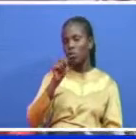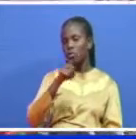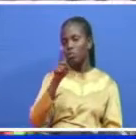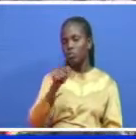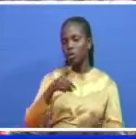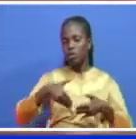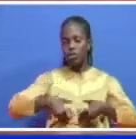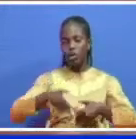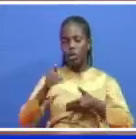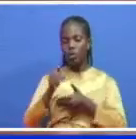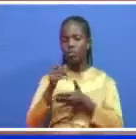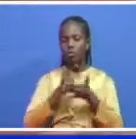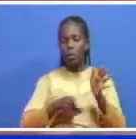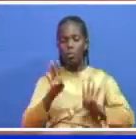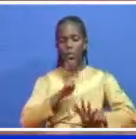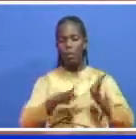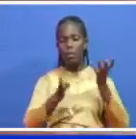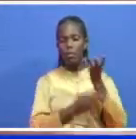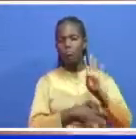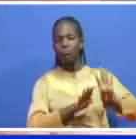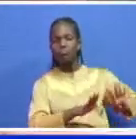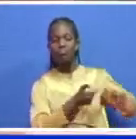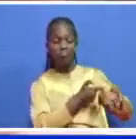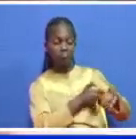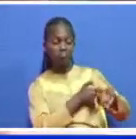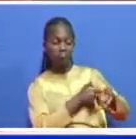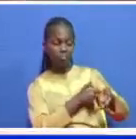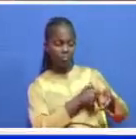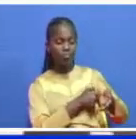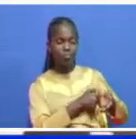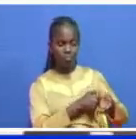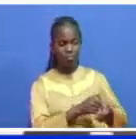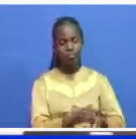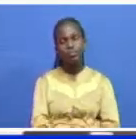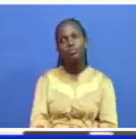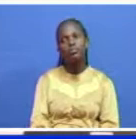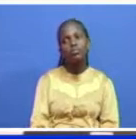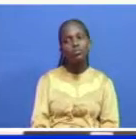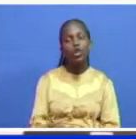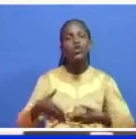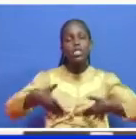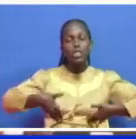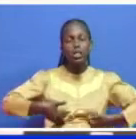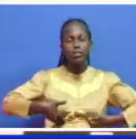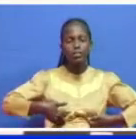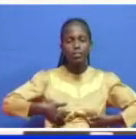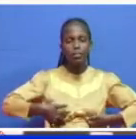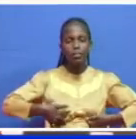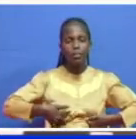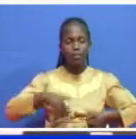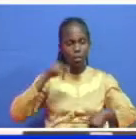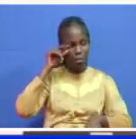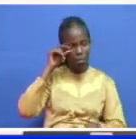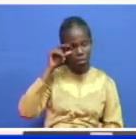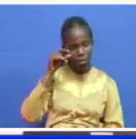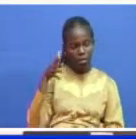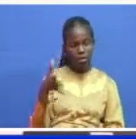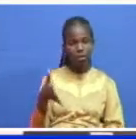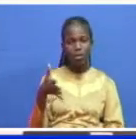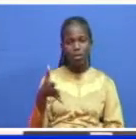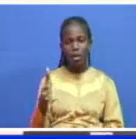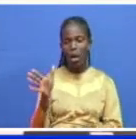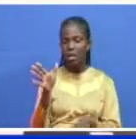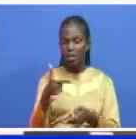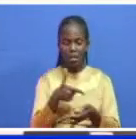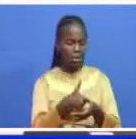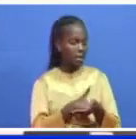nukui amuika kumana na metuwe taile teta otume yuanda wasi ya kumila. Vijana wetu, Mombasa huto tumikana kwa madawa